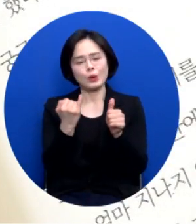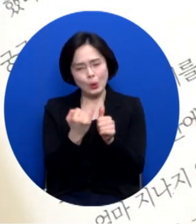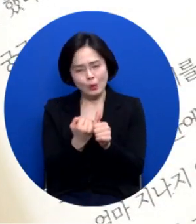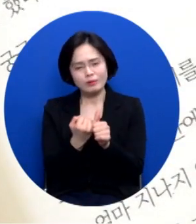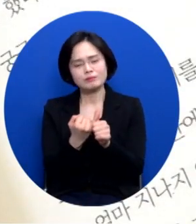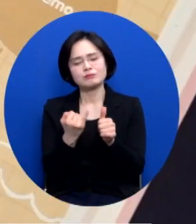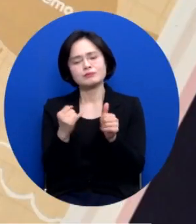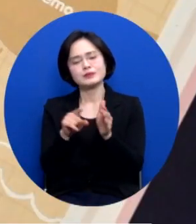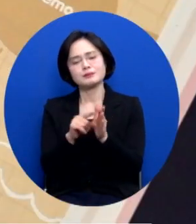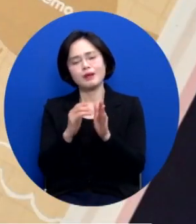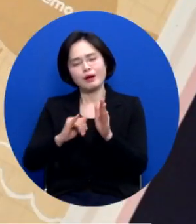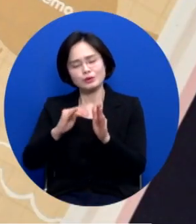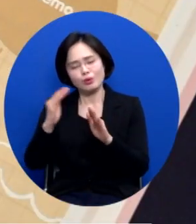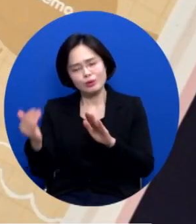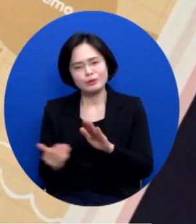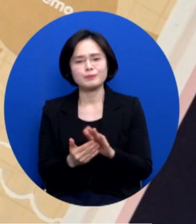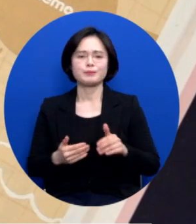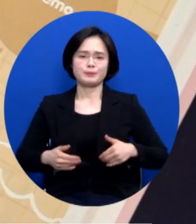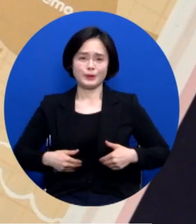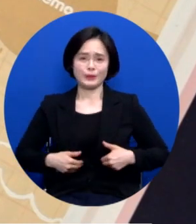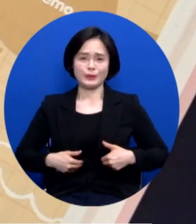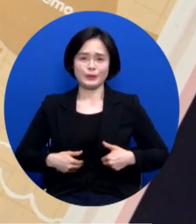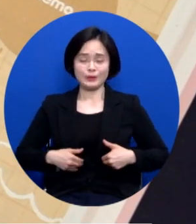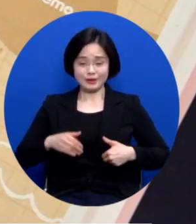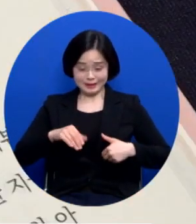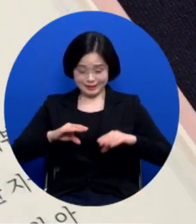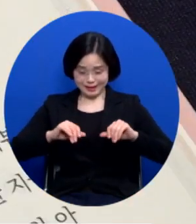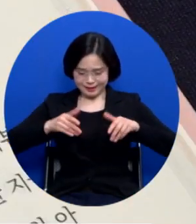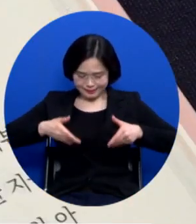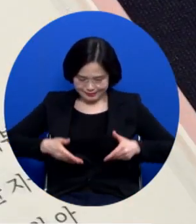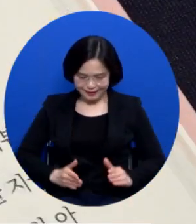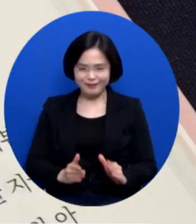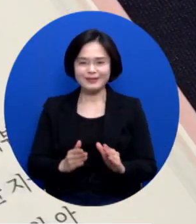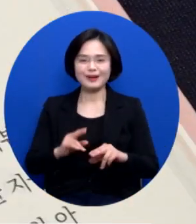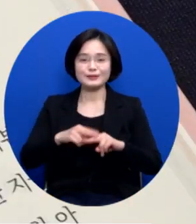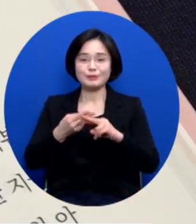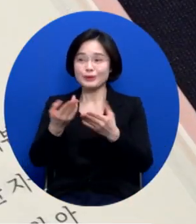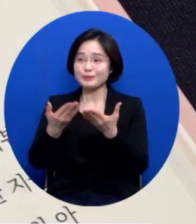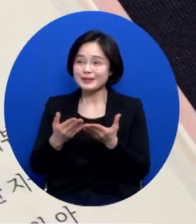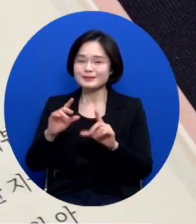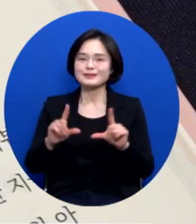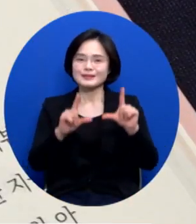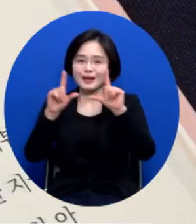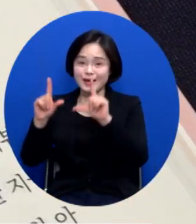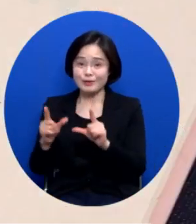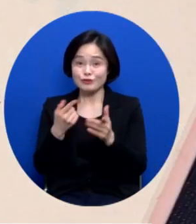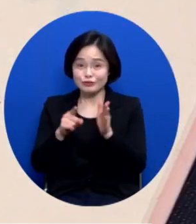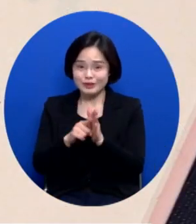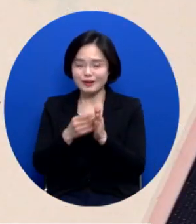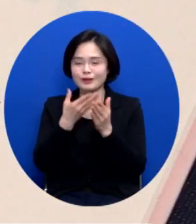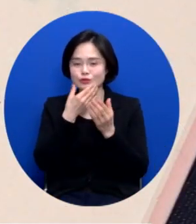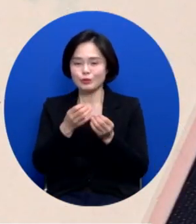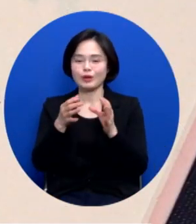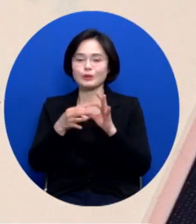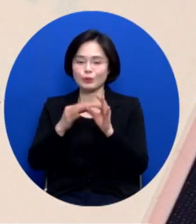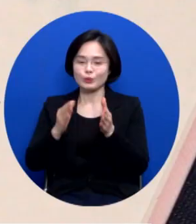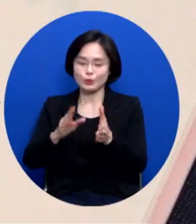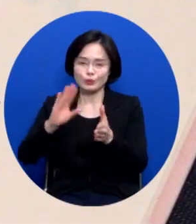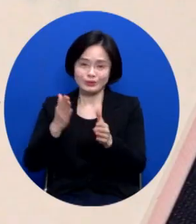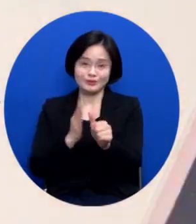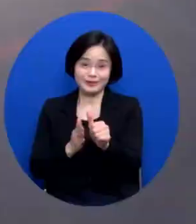생명이 이 땅에 태어나 선물 같은 삶을 살 수 있도록 독자가 축복의 통로가 되길 바란다고